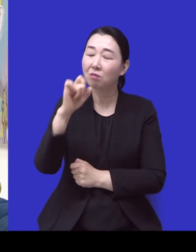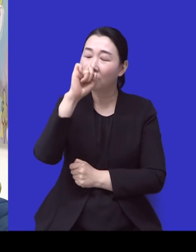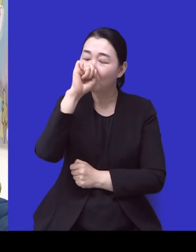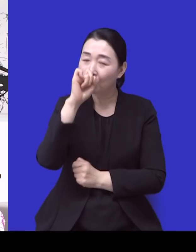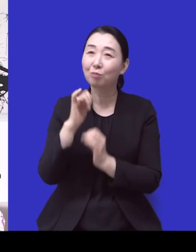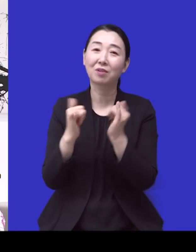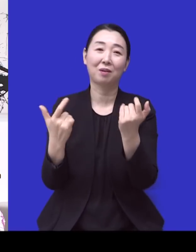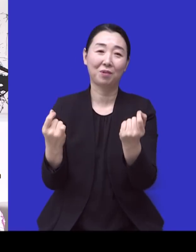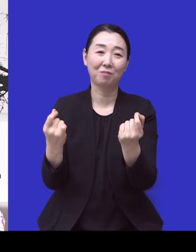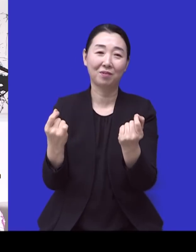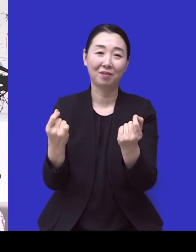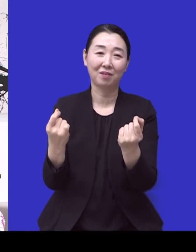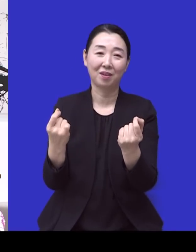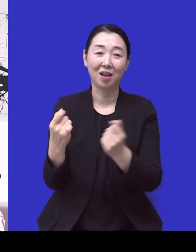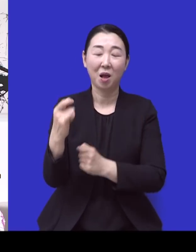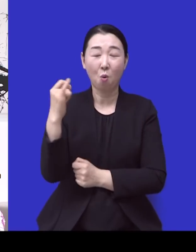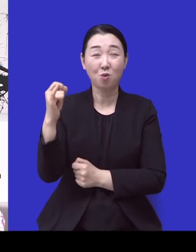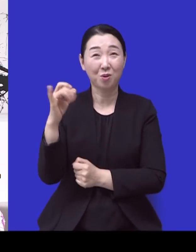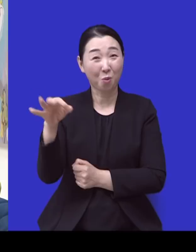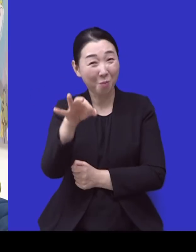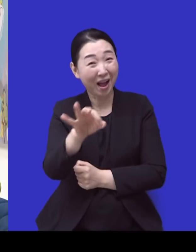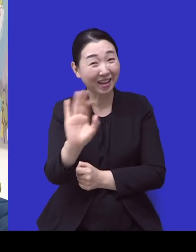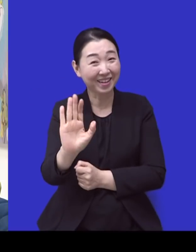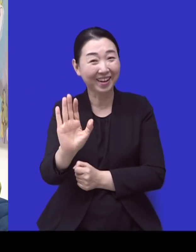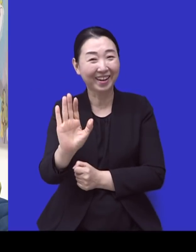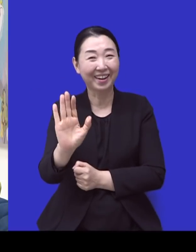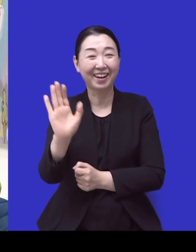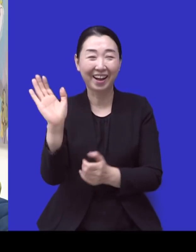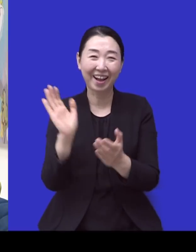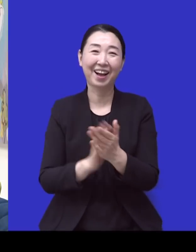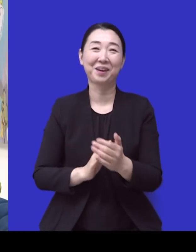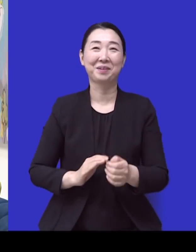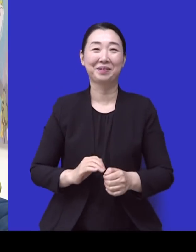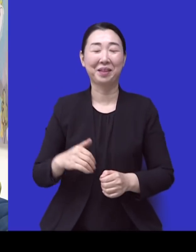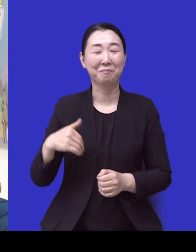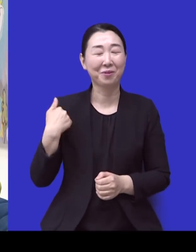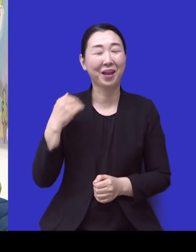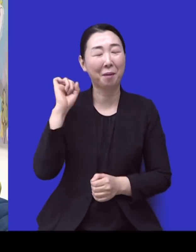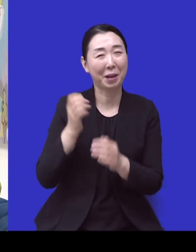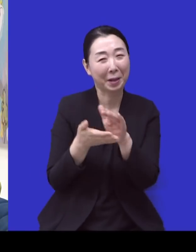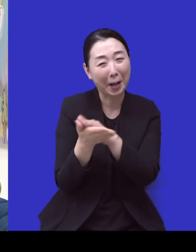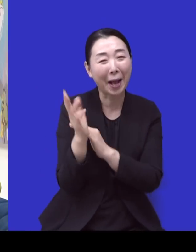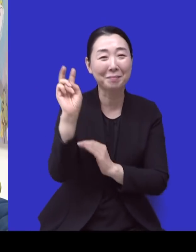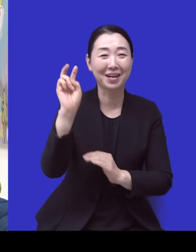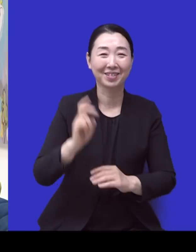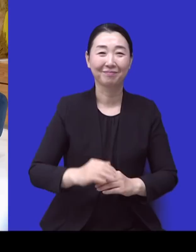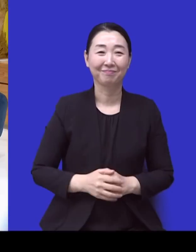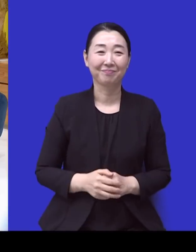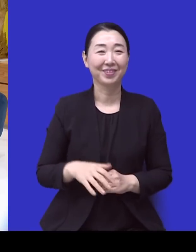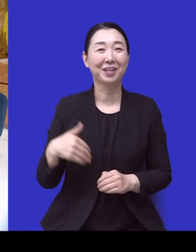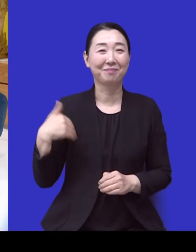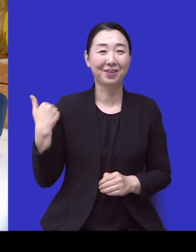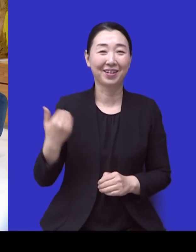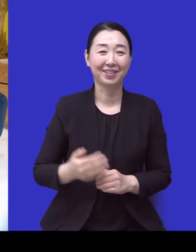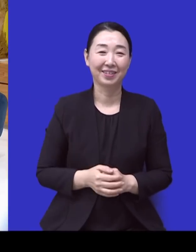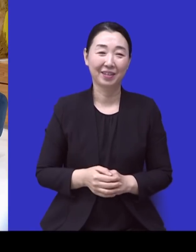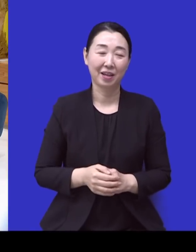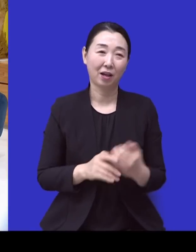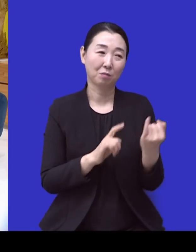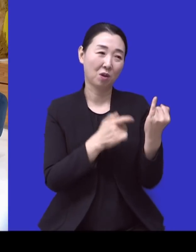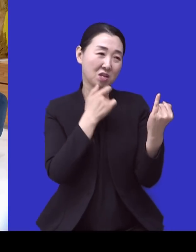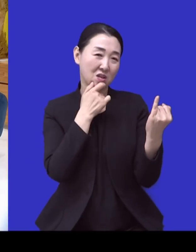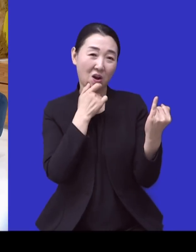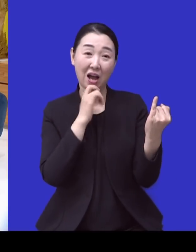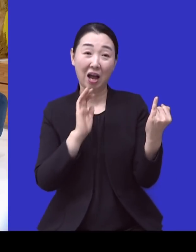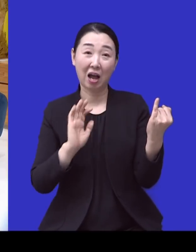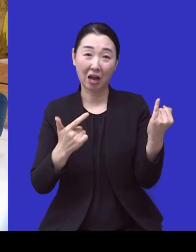그랬던 것 같아요. 언니가 돈을 더 많이 풀었던 거 아니에요? 용돈을? 저 모르게 약간 그렇게. 그러니까. 그건 잘 모르겠지만. 그래도 우리 K 자매가 뭐 싫어서